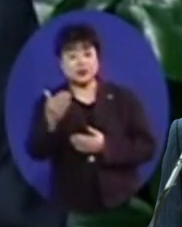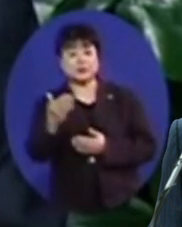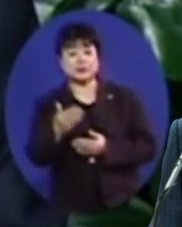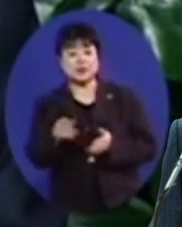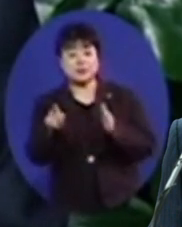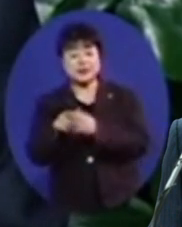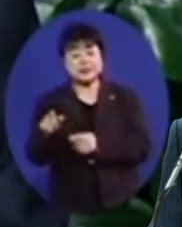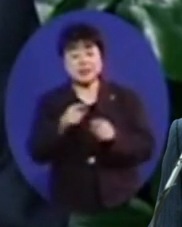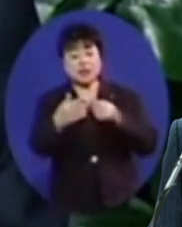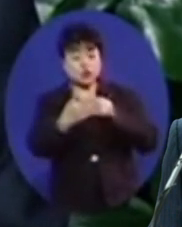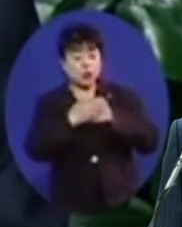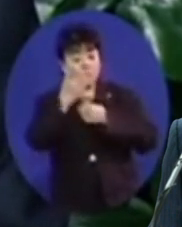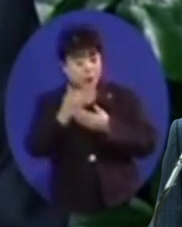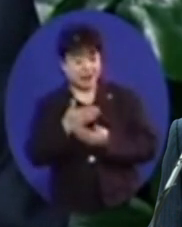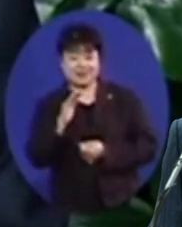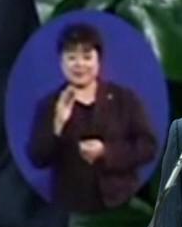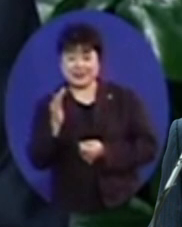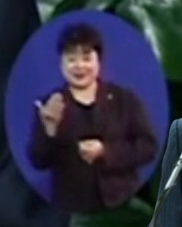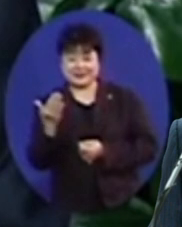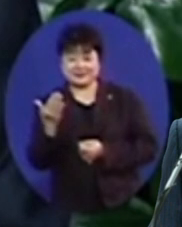신앙생활에 굉장히 도움이 많이 돼요.